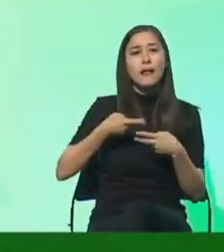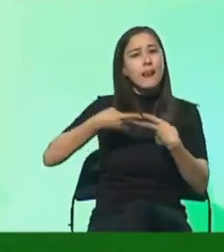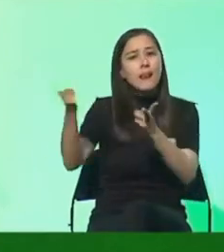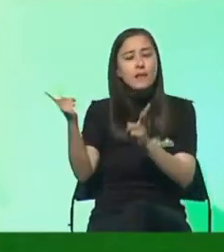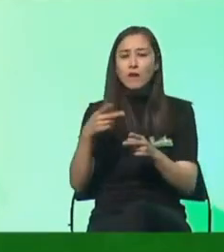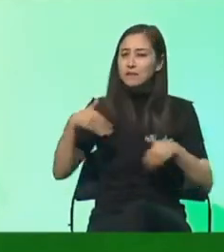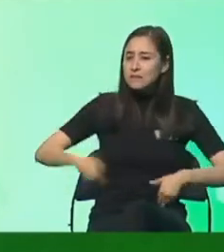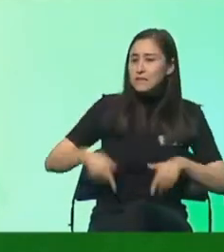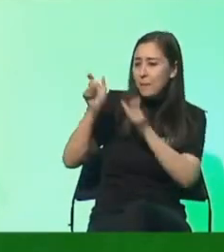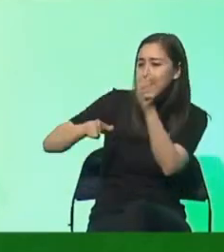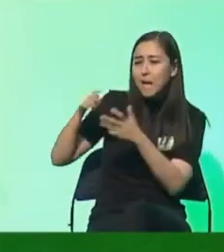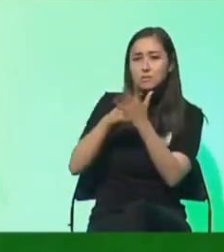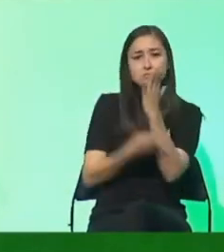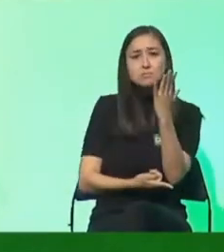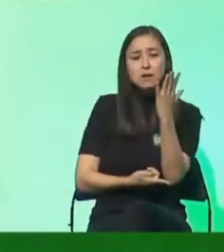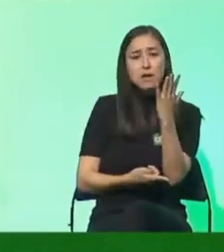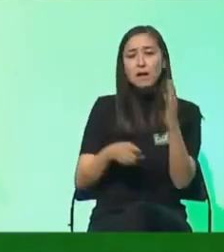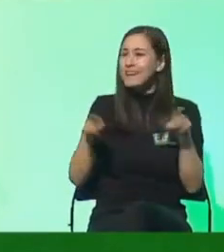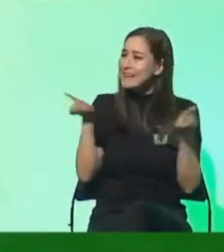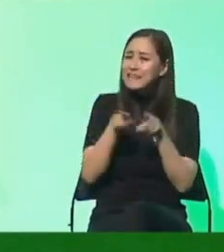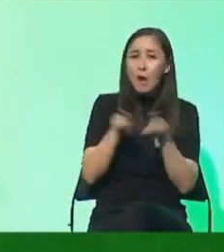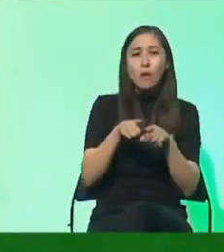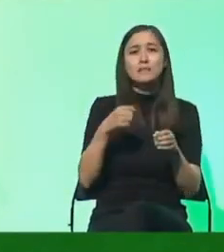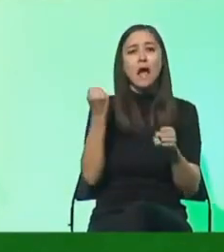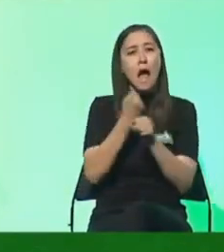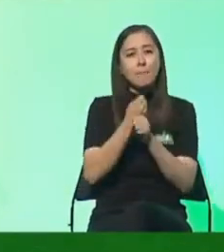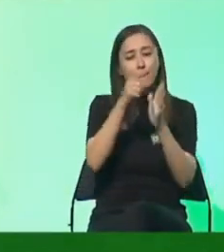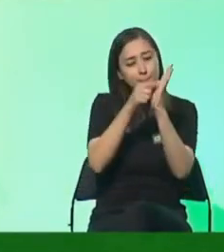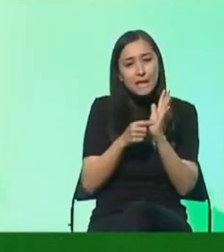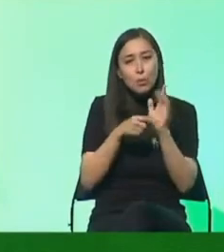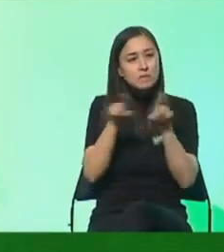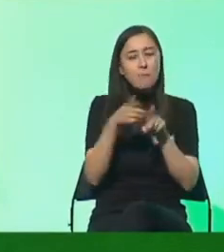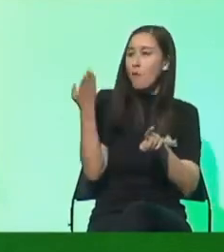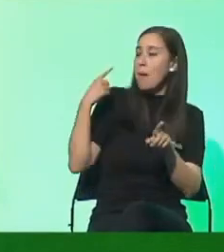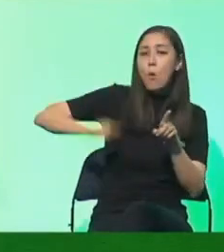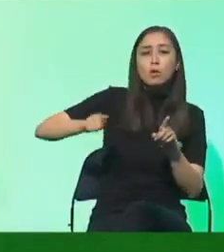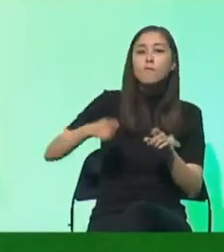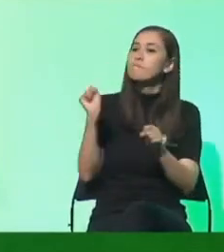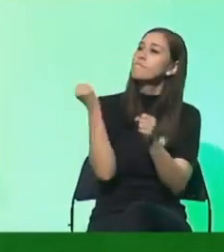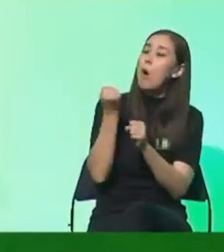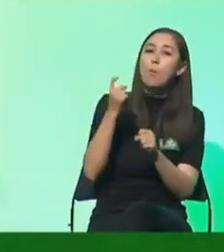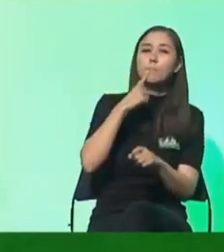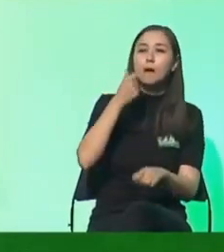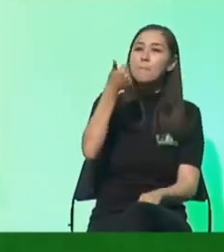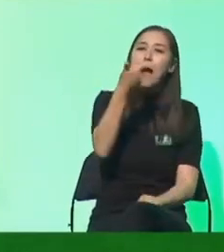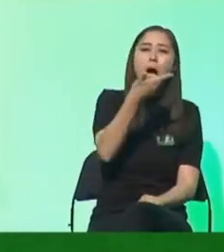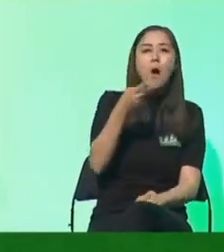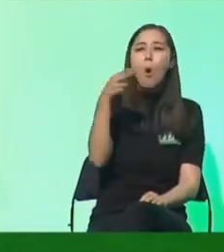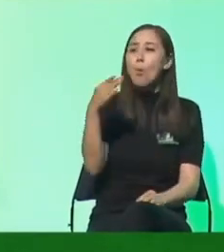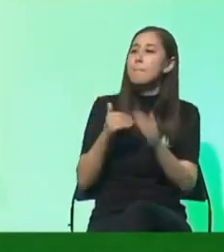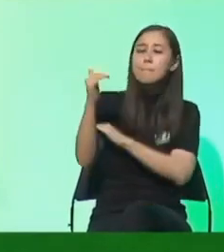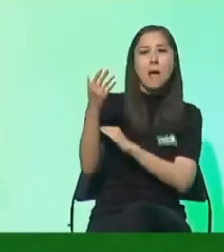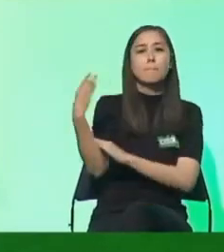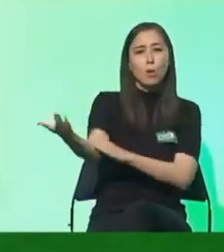heute genau die gleichen Arbeitsbedingungen, häufig schlechte wie vor wenigen Monaten? Und warum haben Sie keinen Cent mehr in der Tasche? Ich finde, das